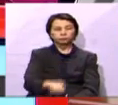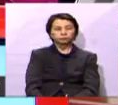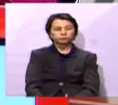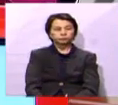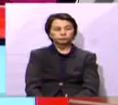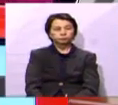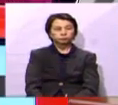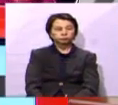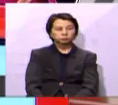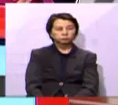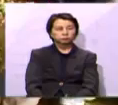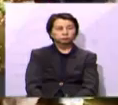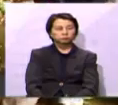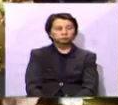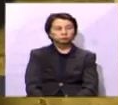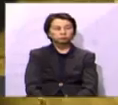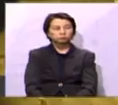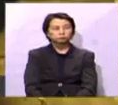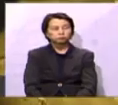Pak Zarul.